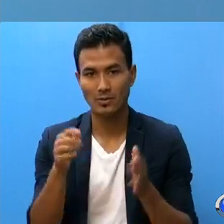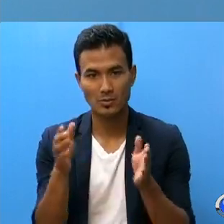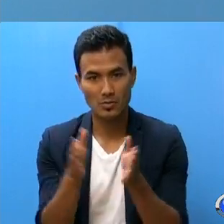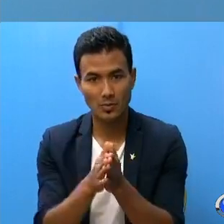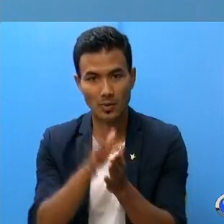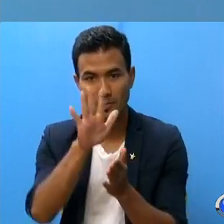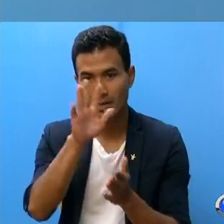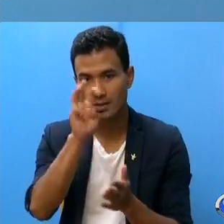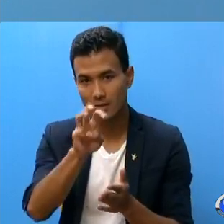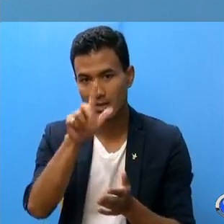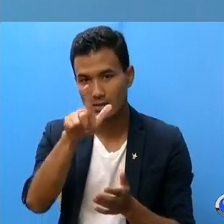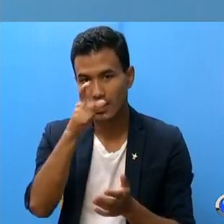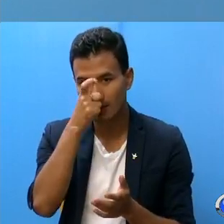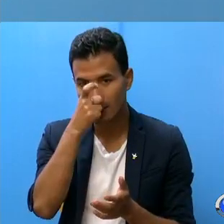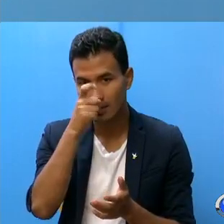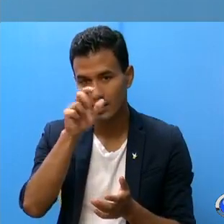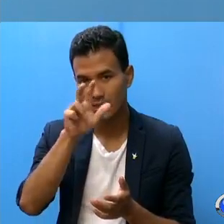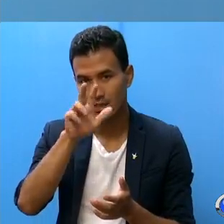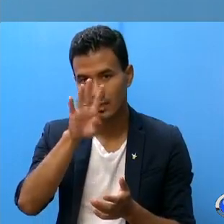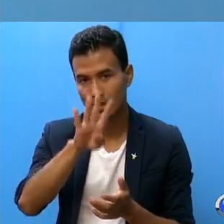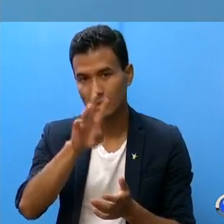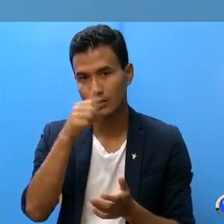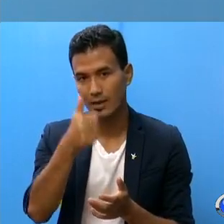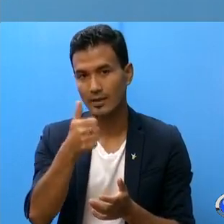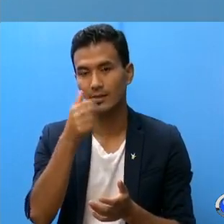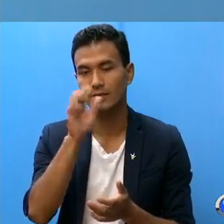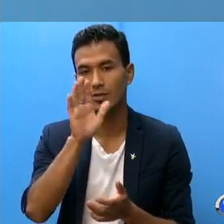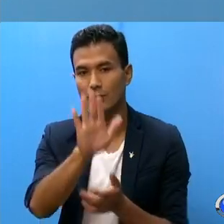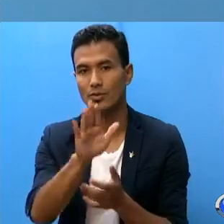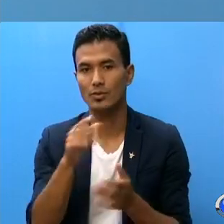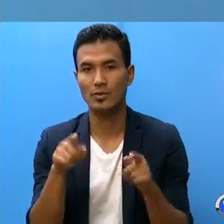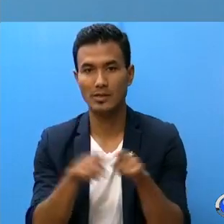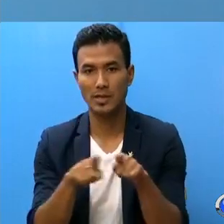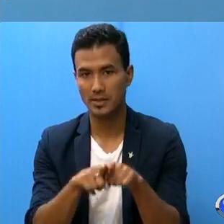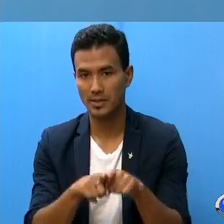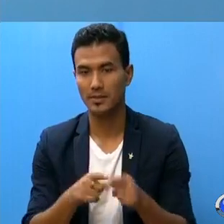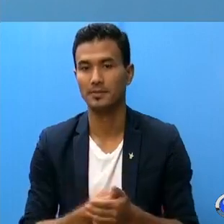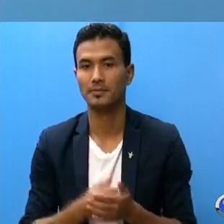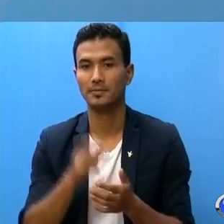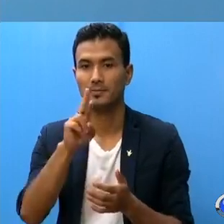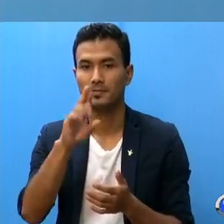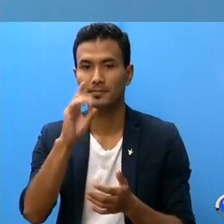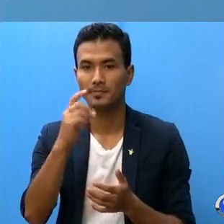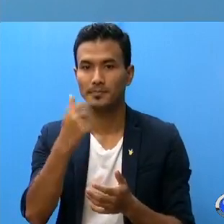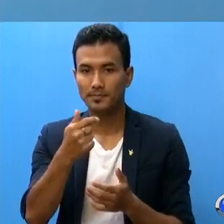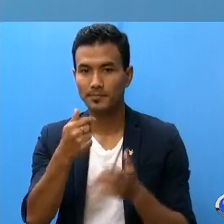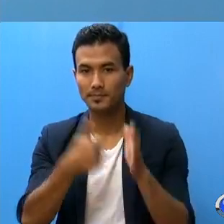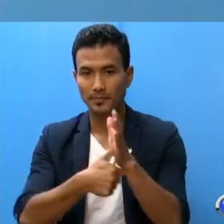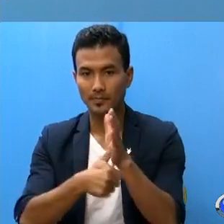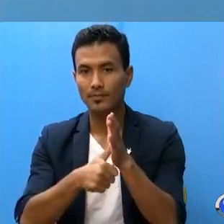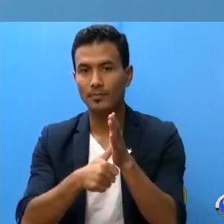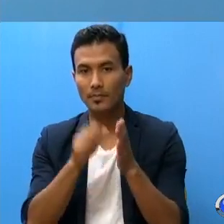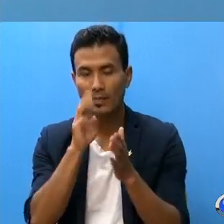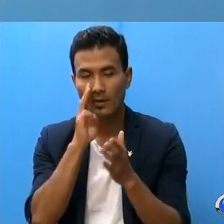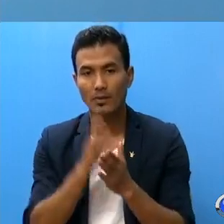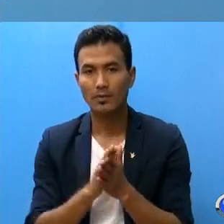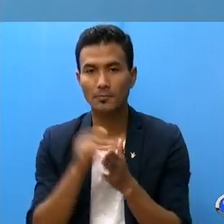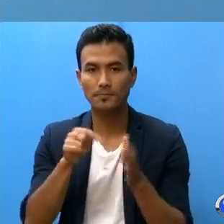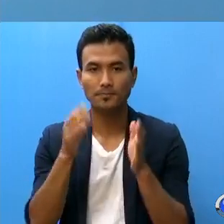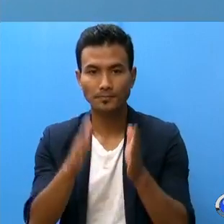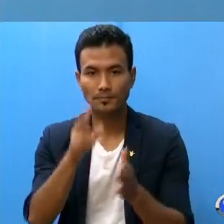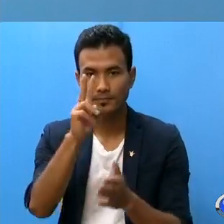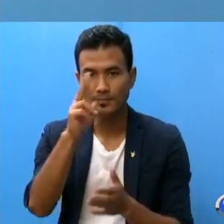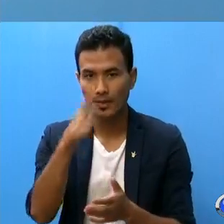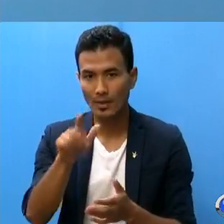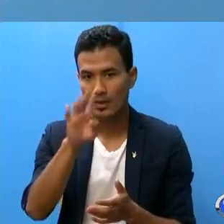जम्मा पांच अजार साश से चायालिस छा एसे गरी आडिटी टेस्ट तर्फ आज सम्मा